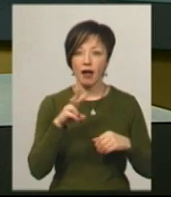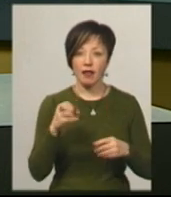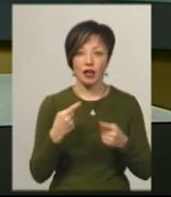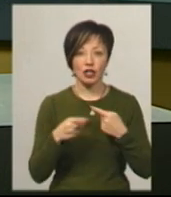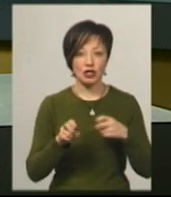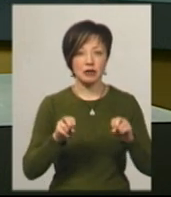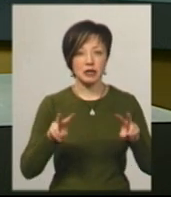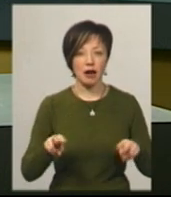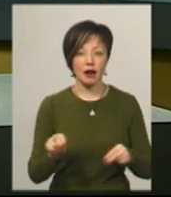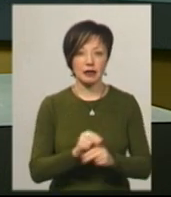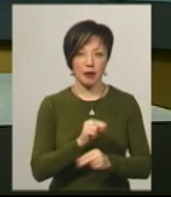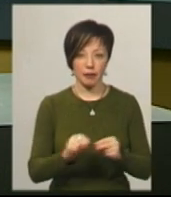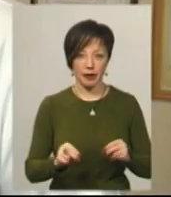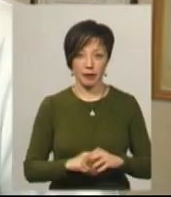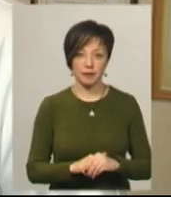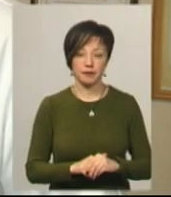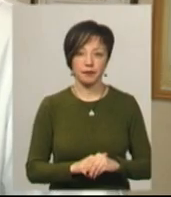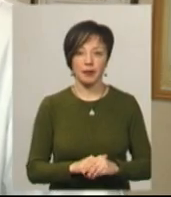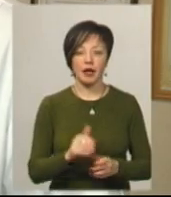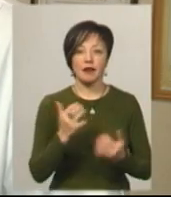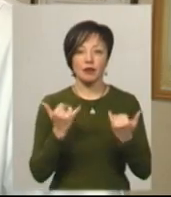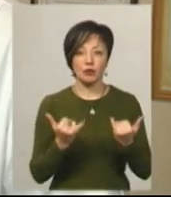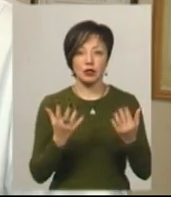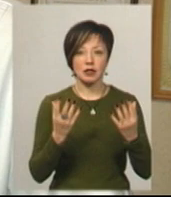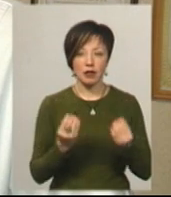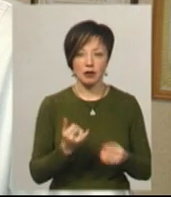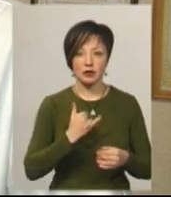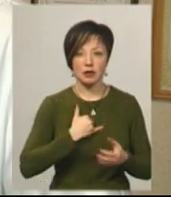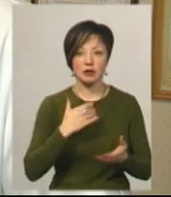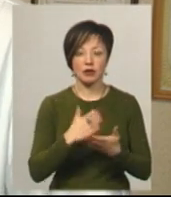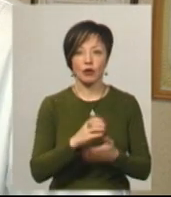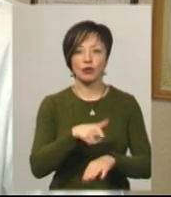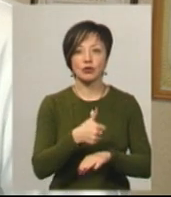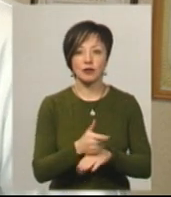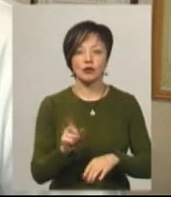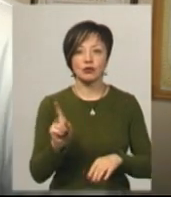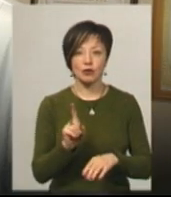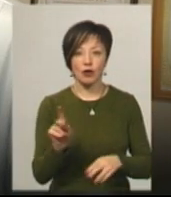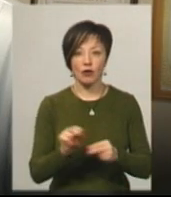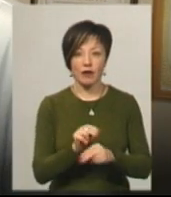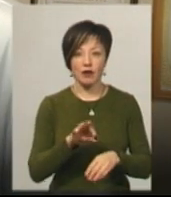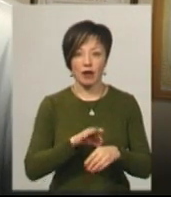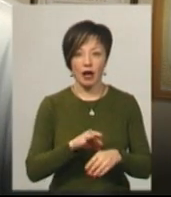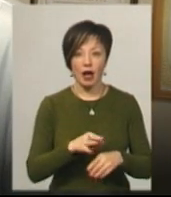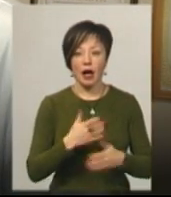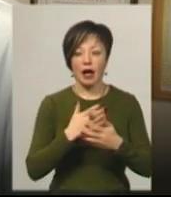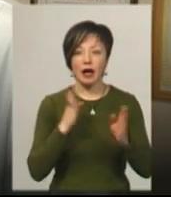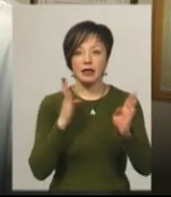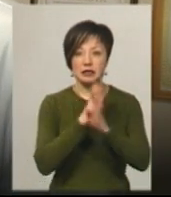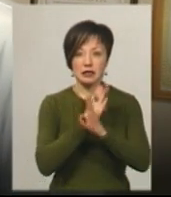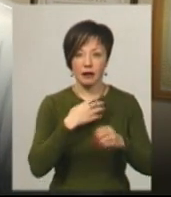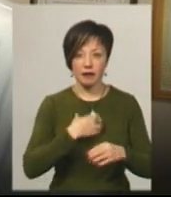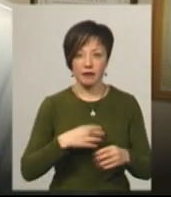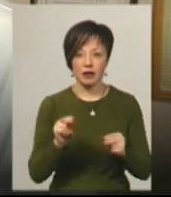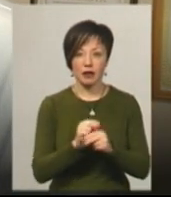інша спеціальна терапія. І на сьогодні ми забезпечені, що основне при лікуванні таких хворих – це киснева терапія. Ми